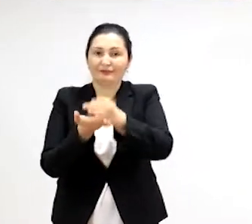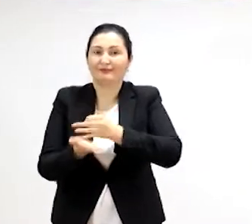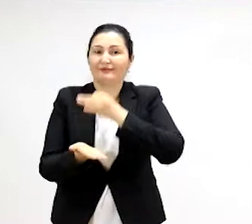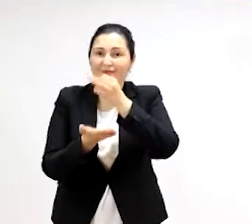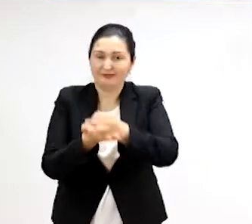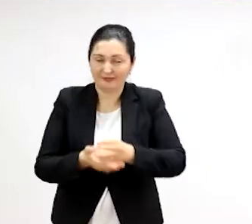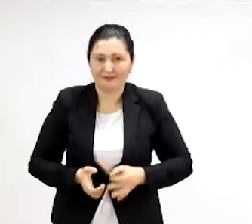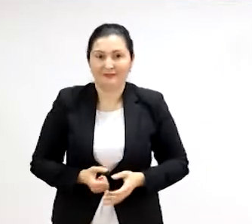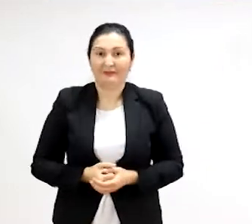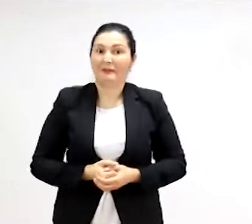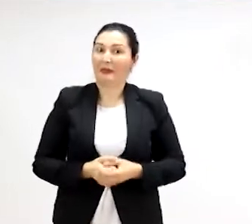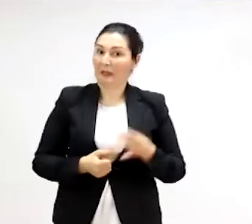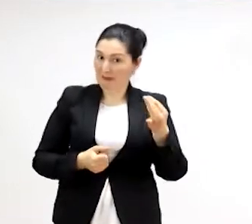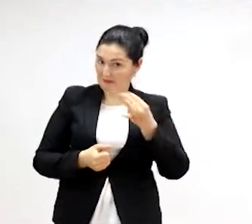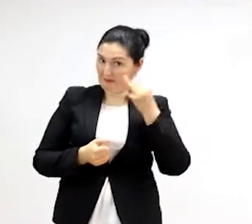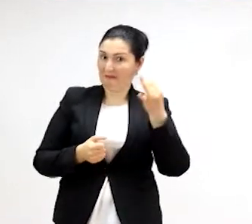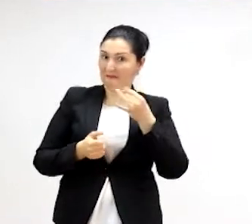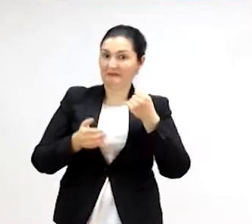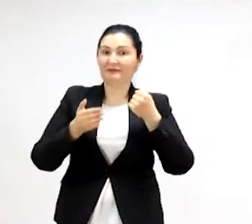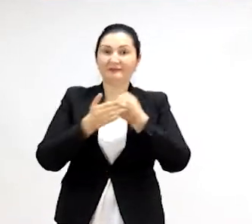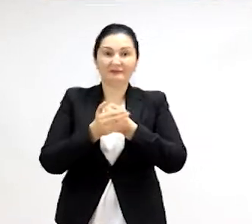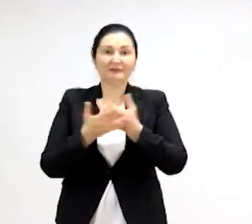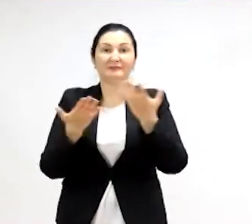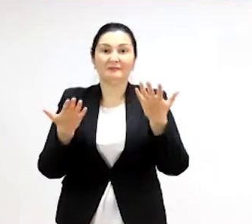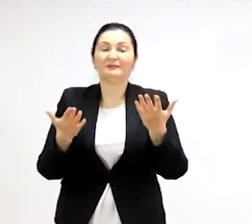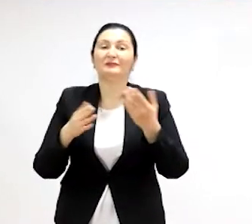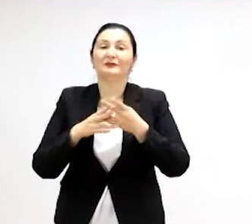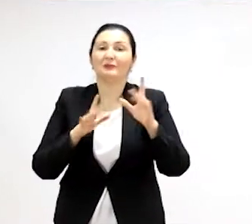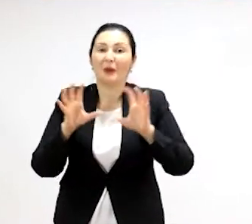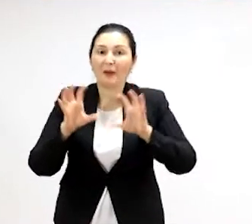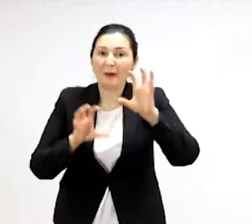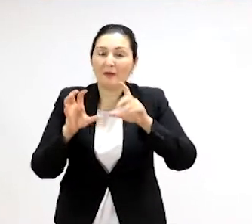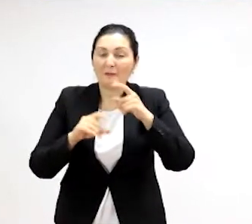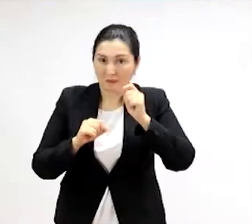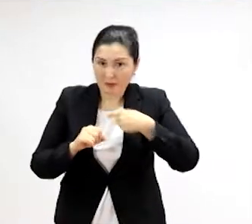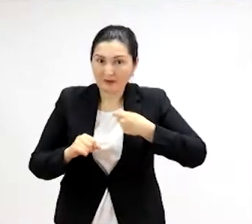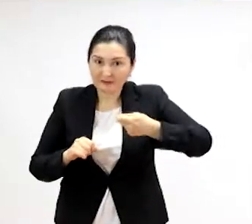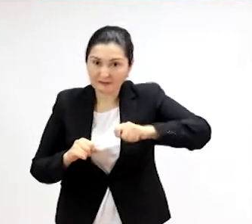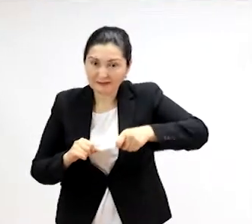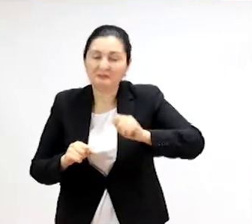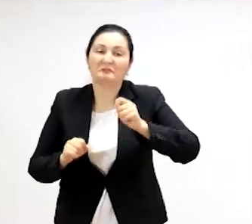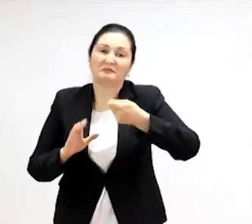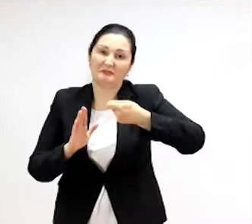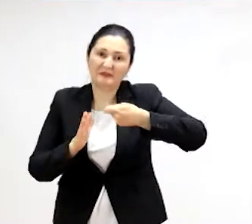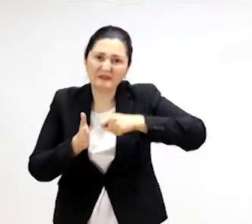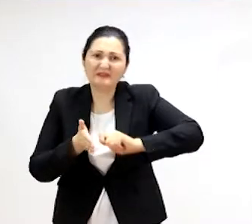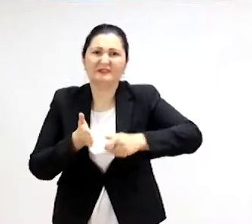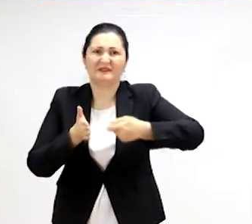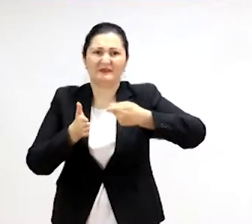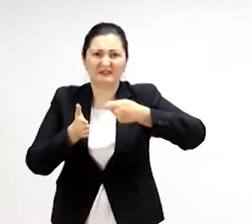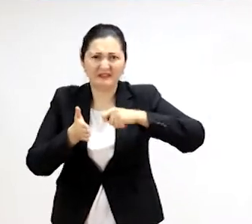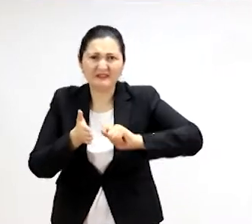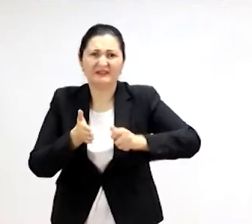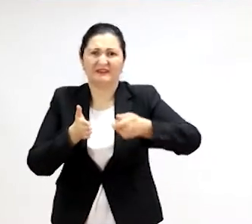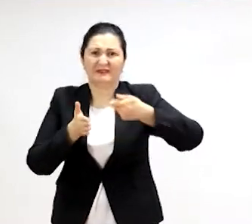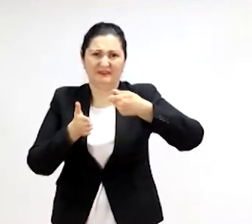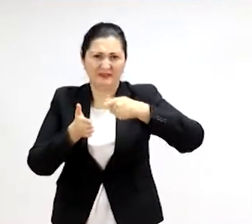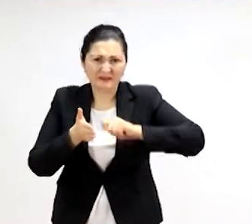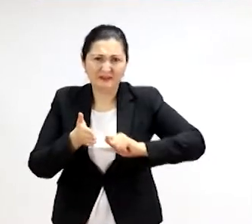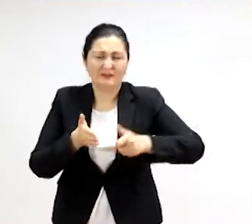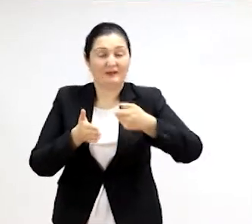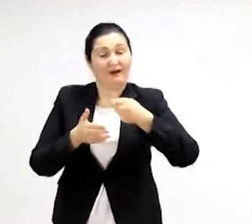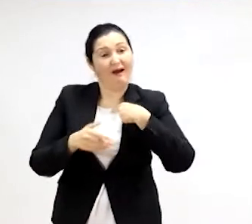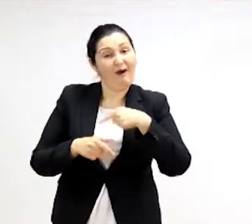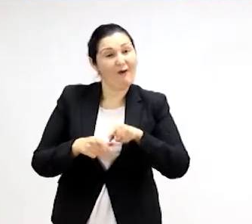соат. Аҷиб, мумкин ман топ диҳам, гуфт хирс ва мурватро топ дод. Ман чизи бисёр зарурӣ